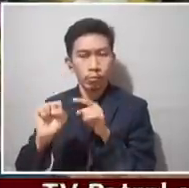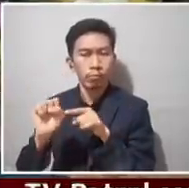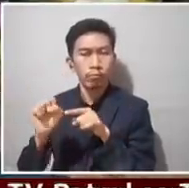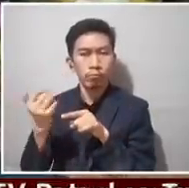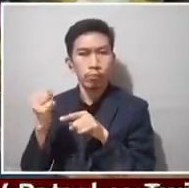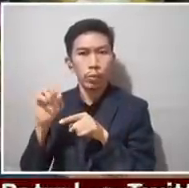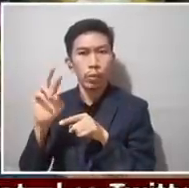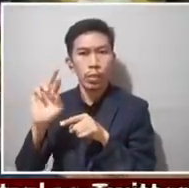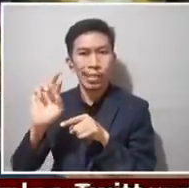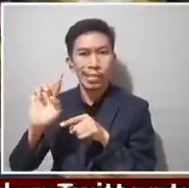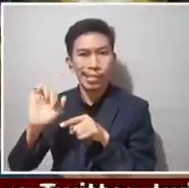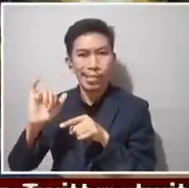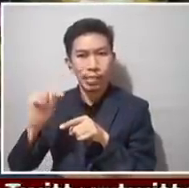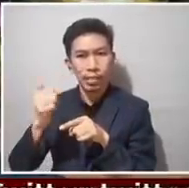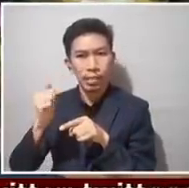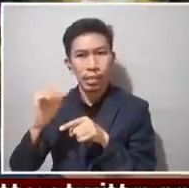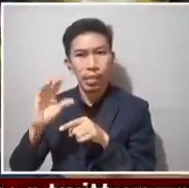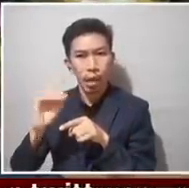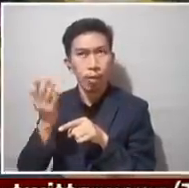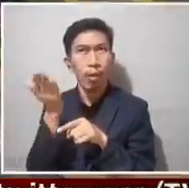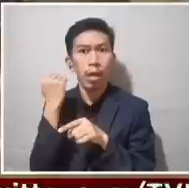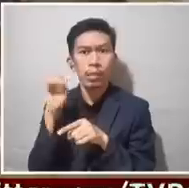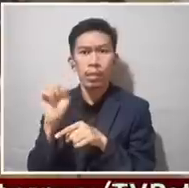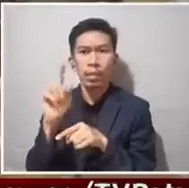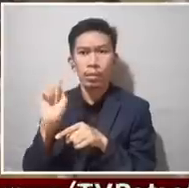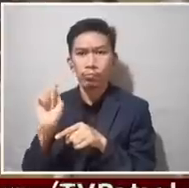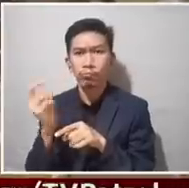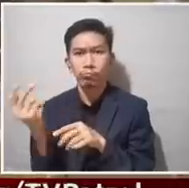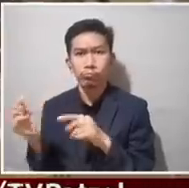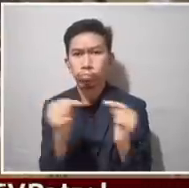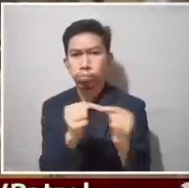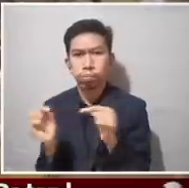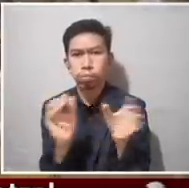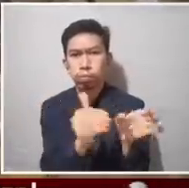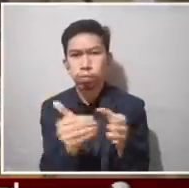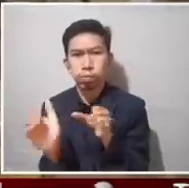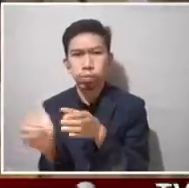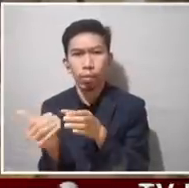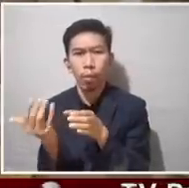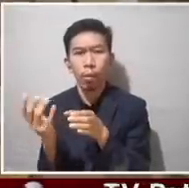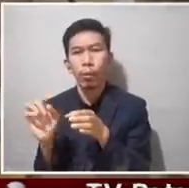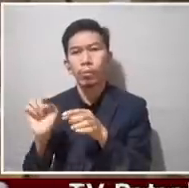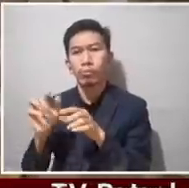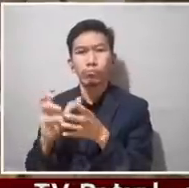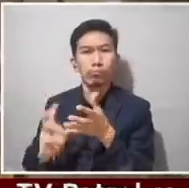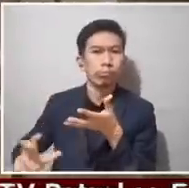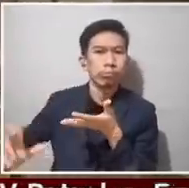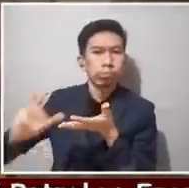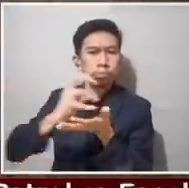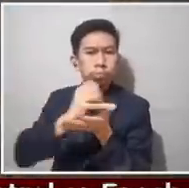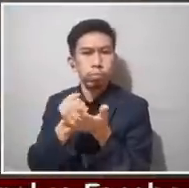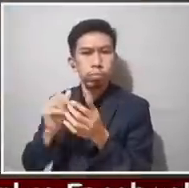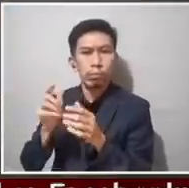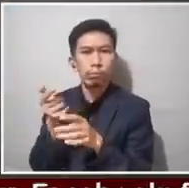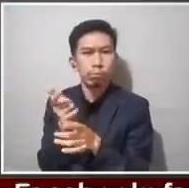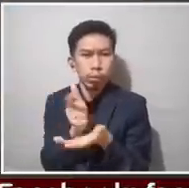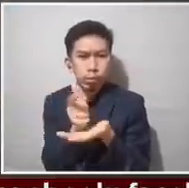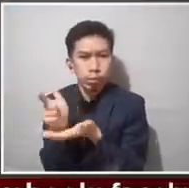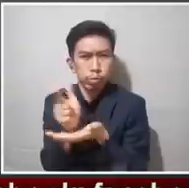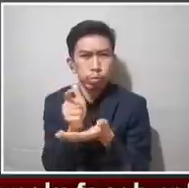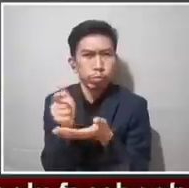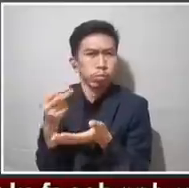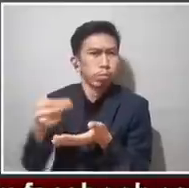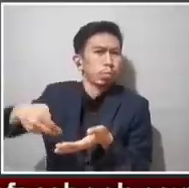Battalion ng Philippine Army noong Sabado, November 28. Nakuha sa mga rebelde ang 5 matataas na kalibre ng baril. Ayon sa